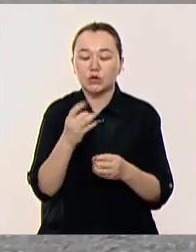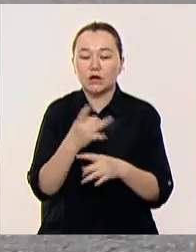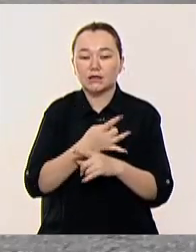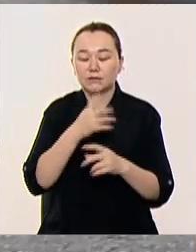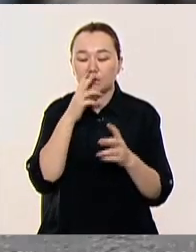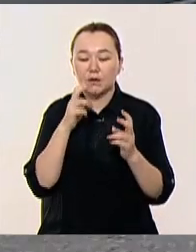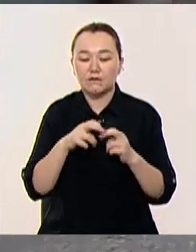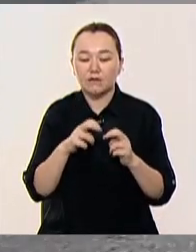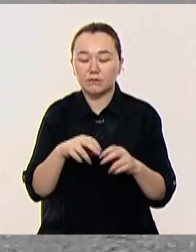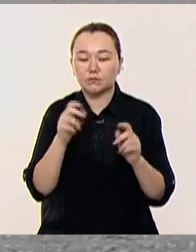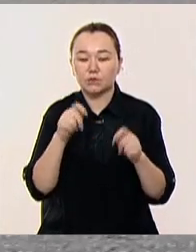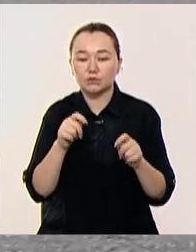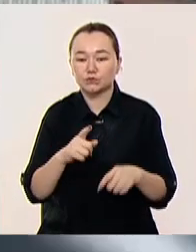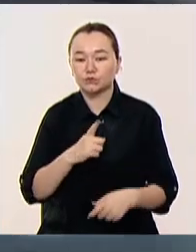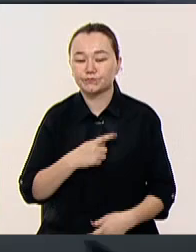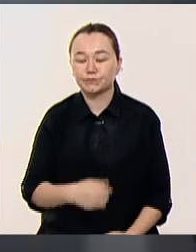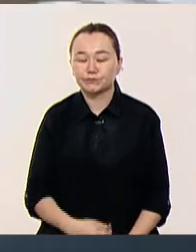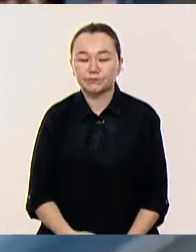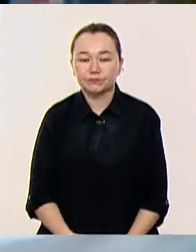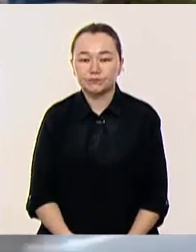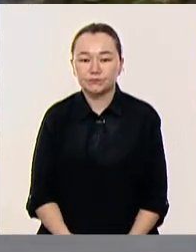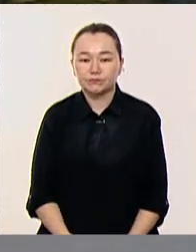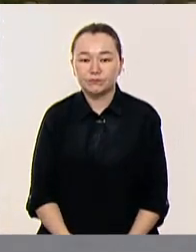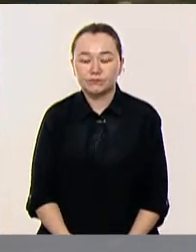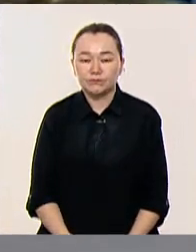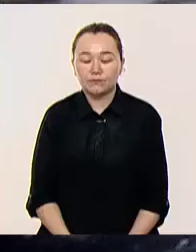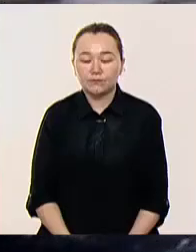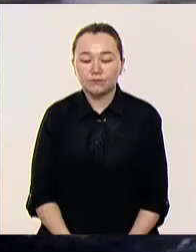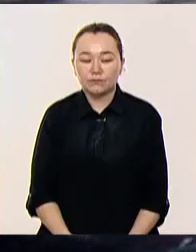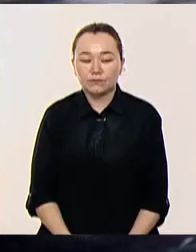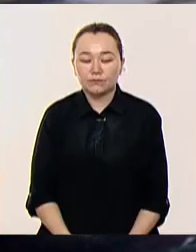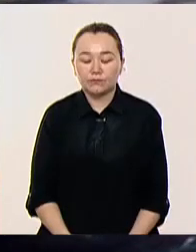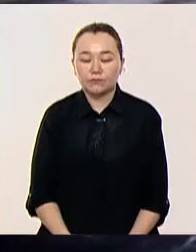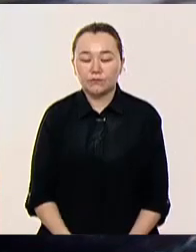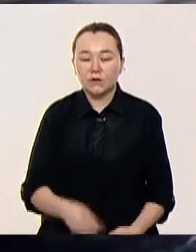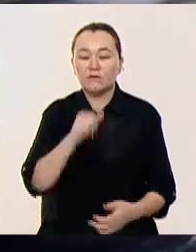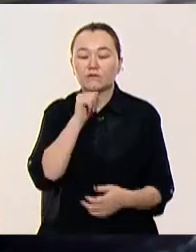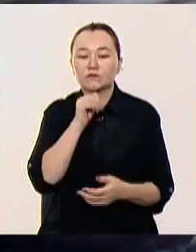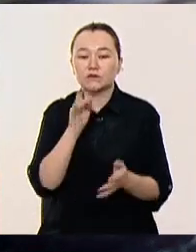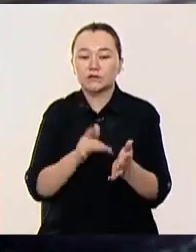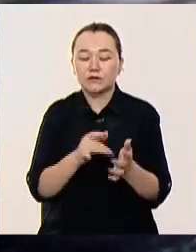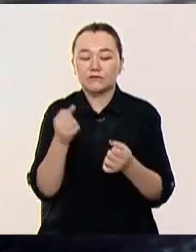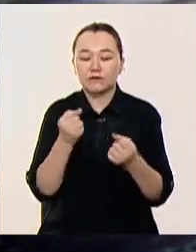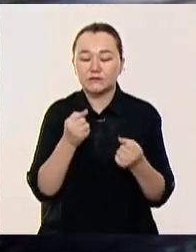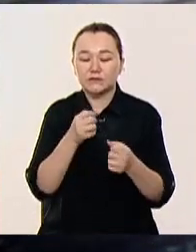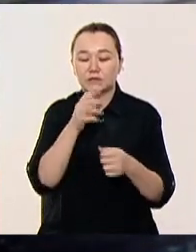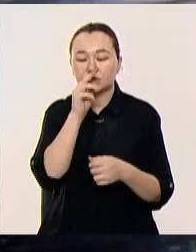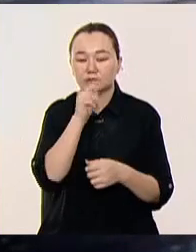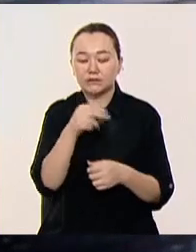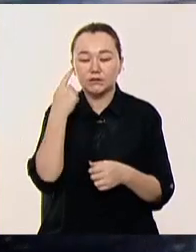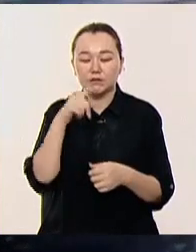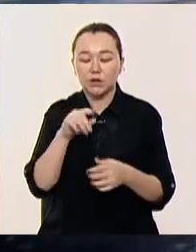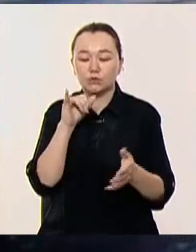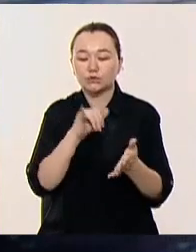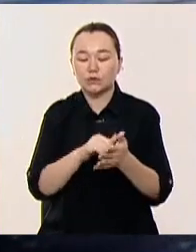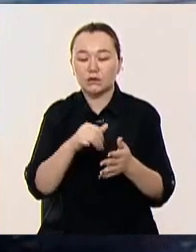Анастасия Новикова, Даван Абзиев, Абзал Турабеков, Информбюро Шымкент. Костанае водители раскритиковали идею с